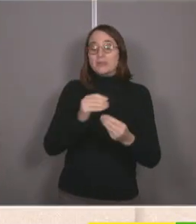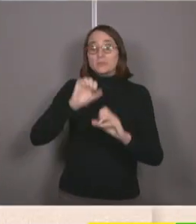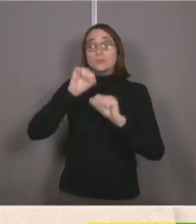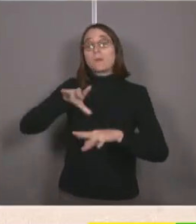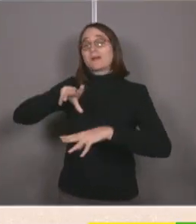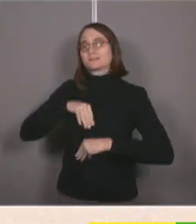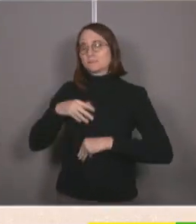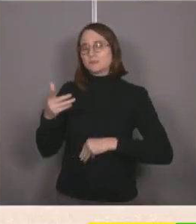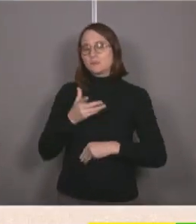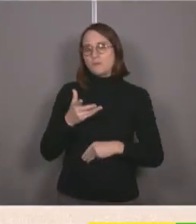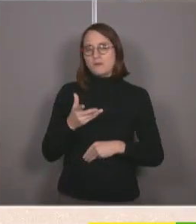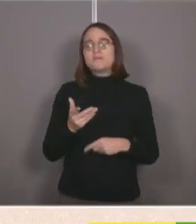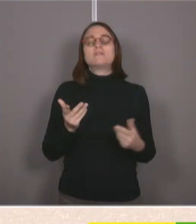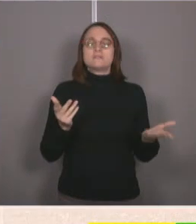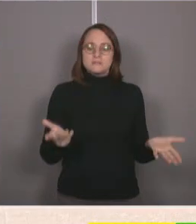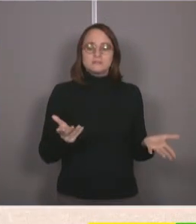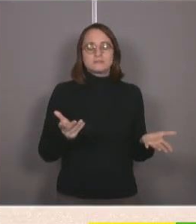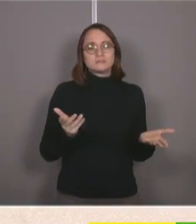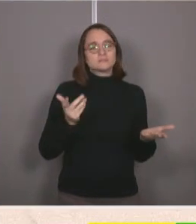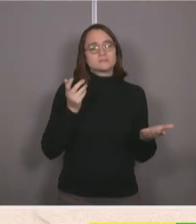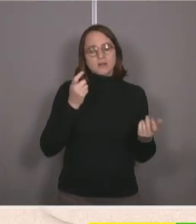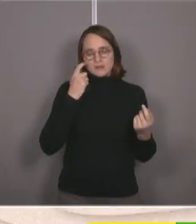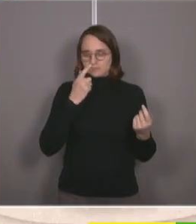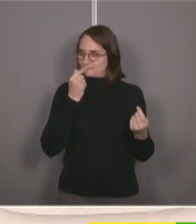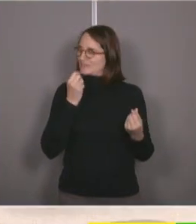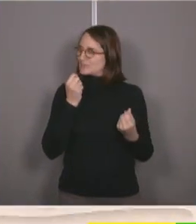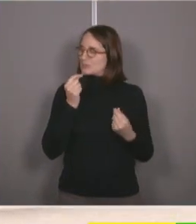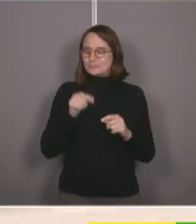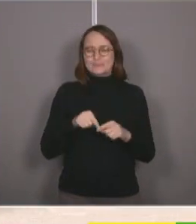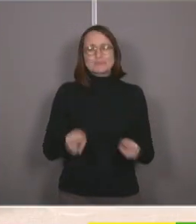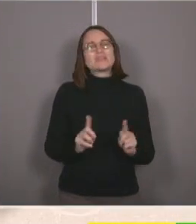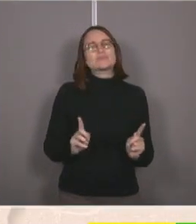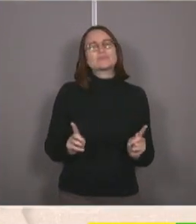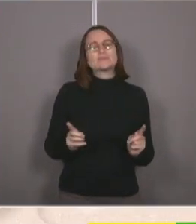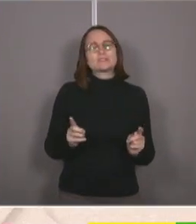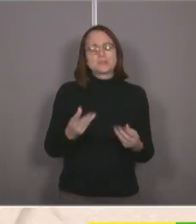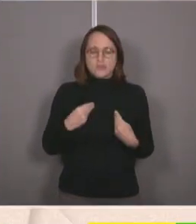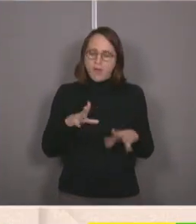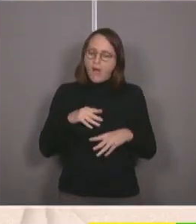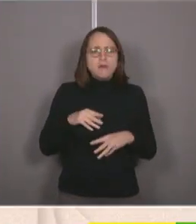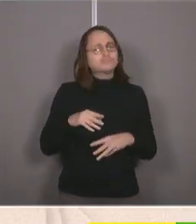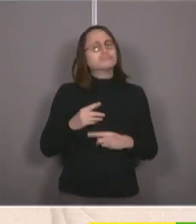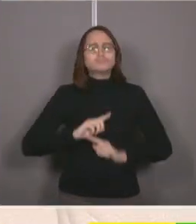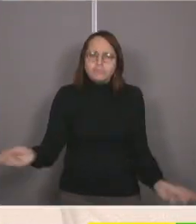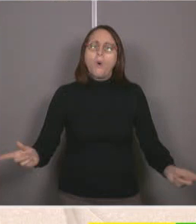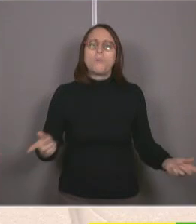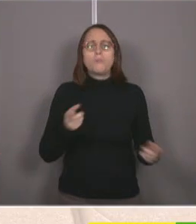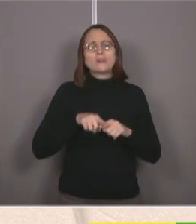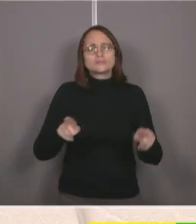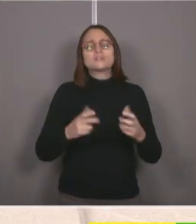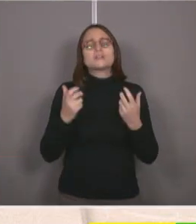question, peut émerger un soupçon d'injustice qui va freiner l'acceptabilité. On se souvient de la question des aides et